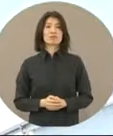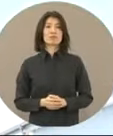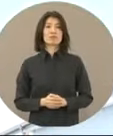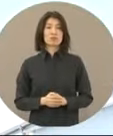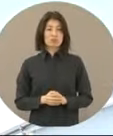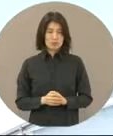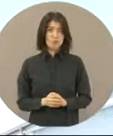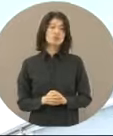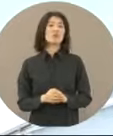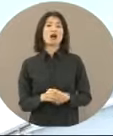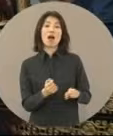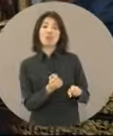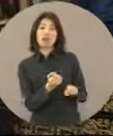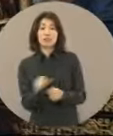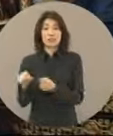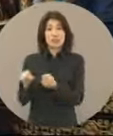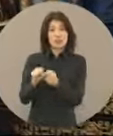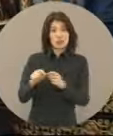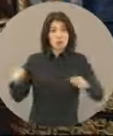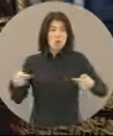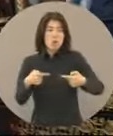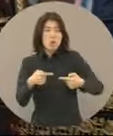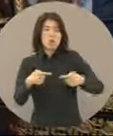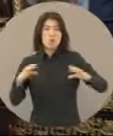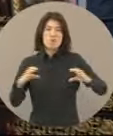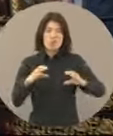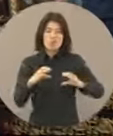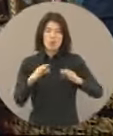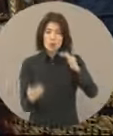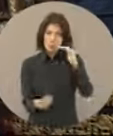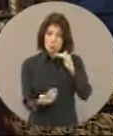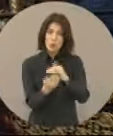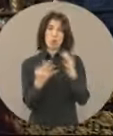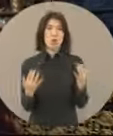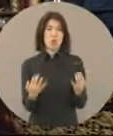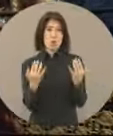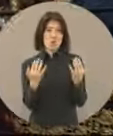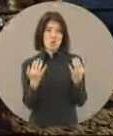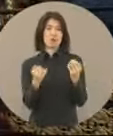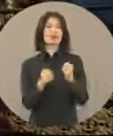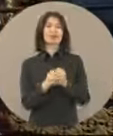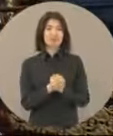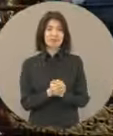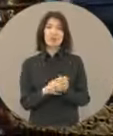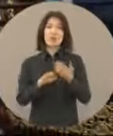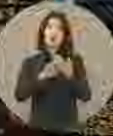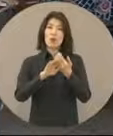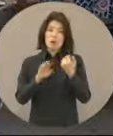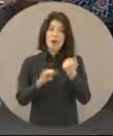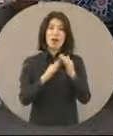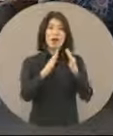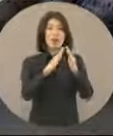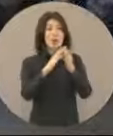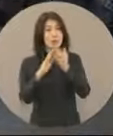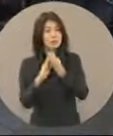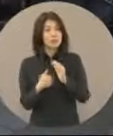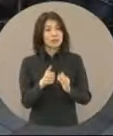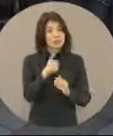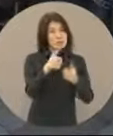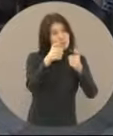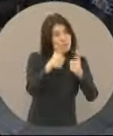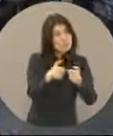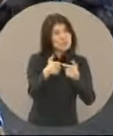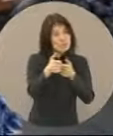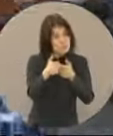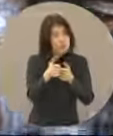車同士が出会った際に行われる引っかわせが川越祭りのクライマックスです。山車を円滑に運行するために、他の町内と